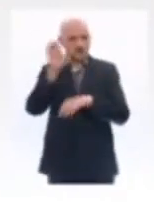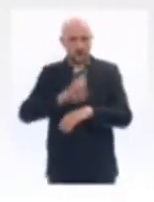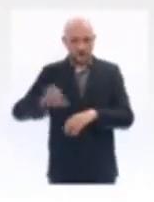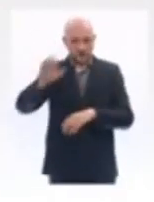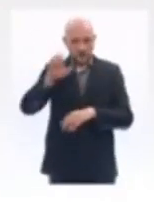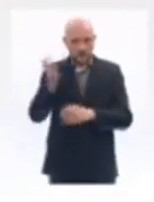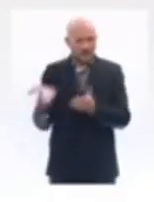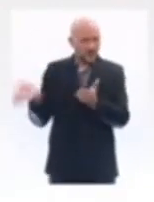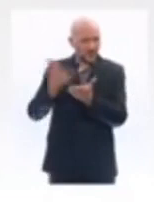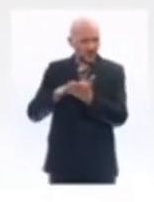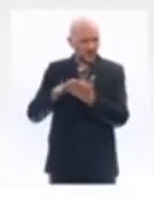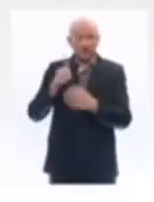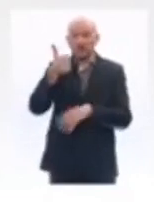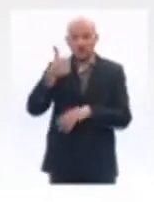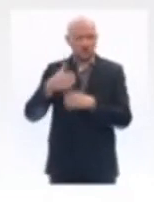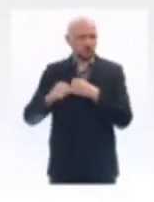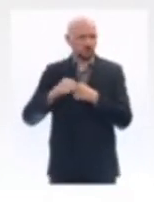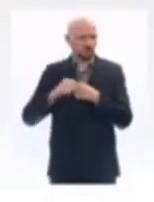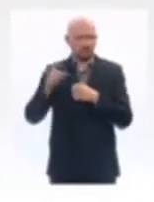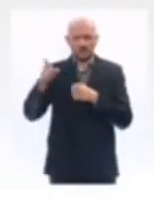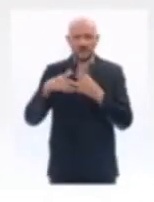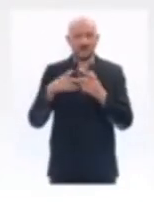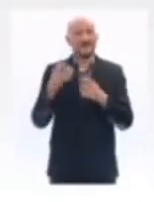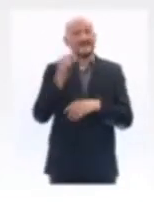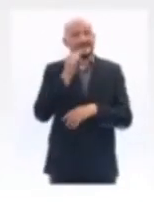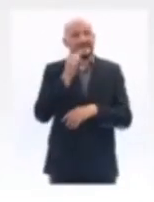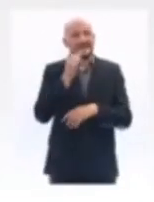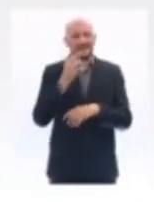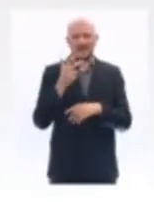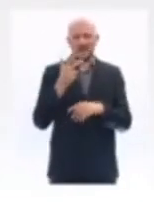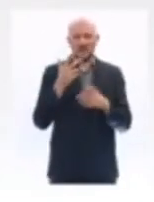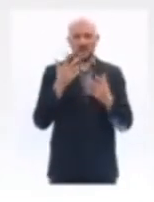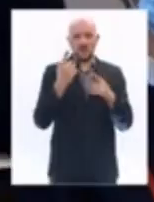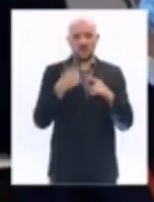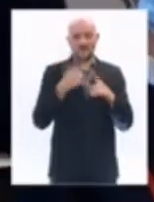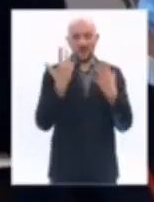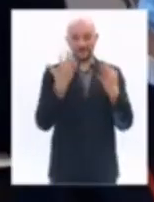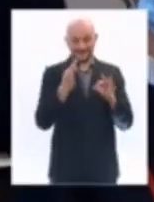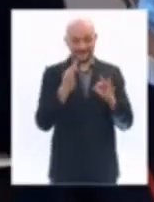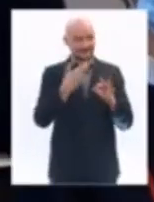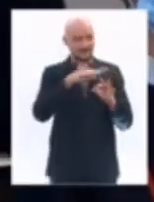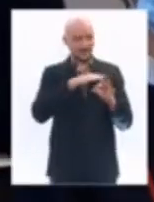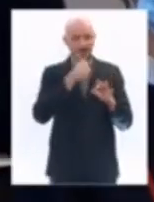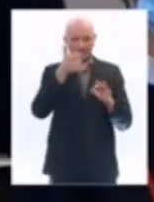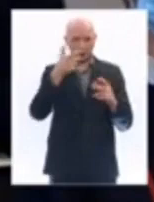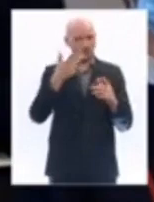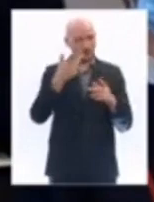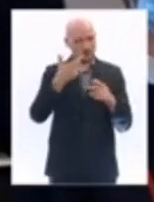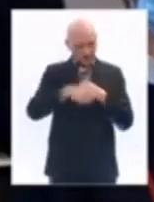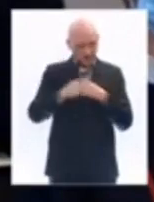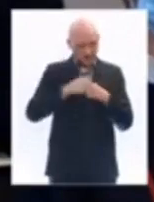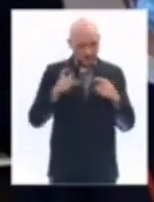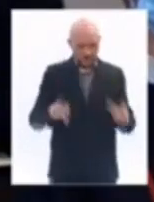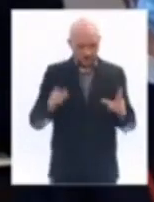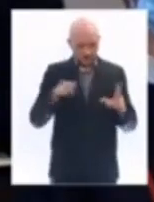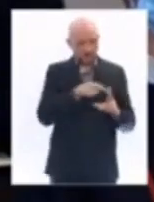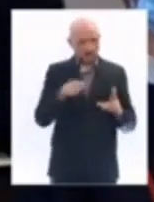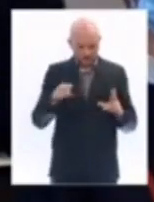doivent être télétravaillées. Ça n'est pas au choix, c'est ce qui doit se mettre en œuvre dans toutes les